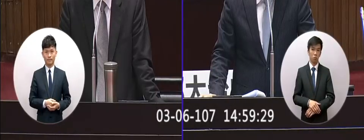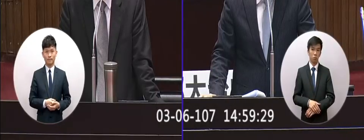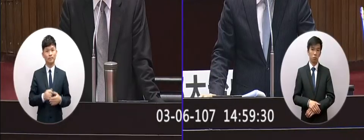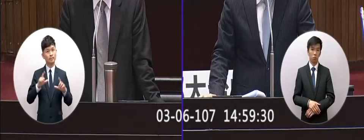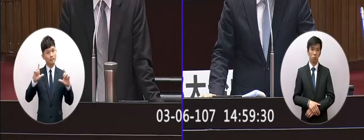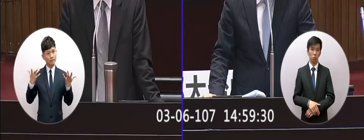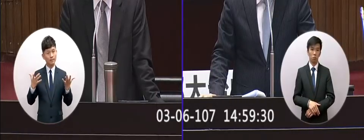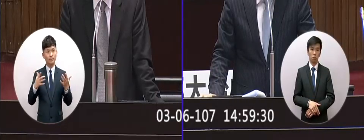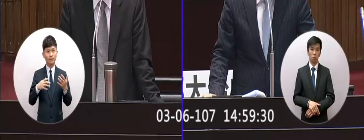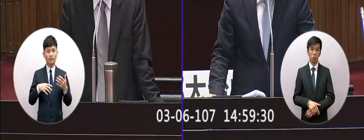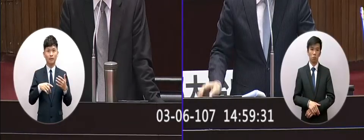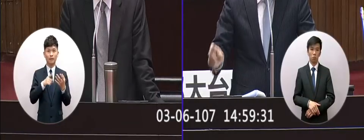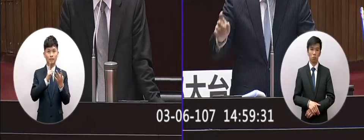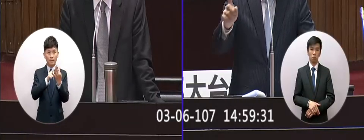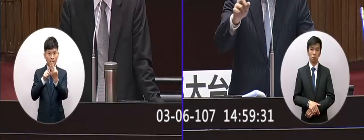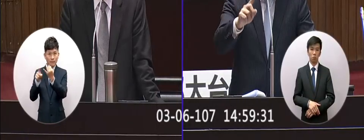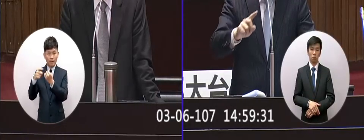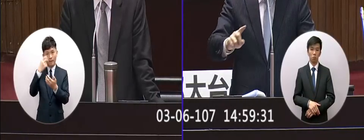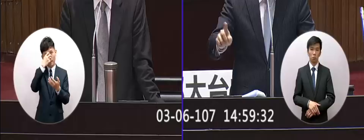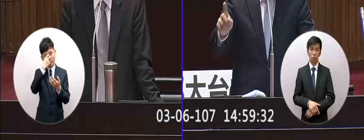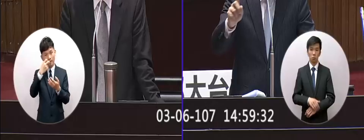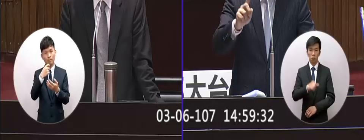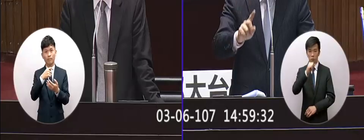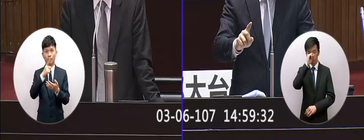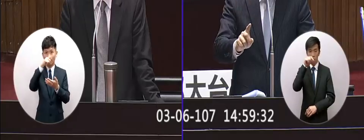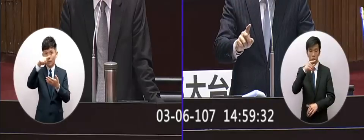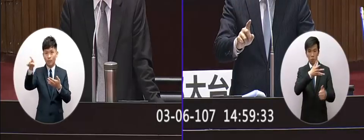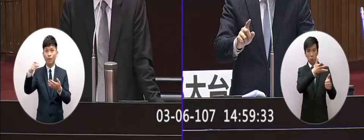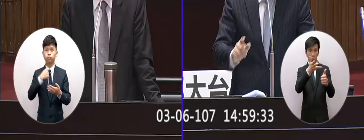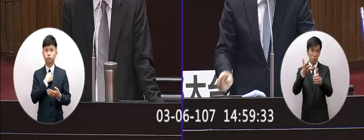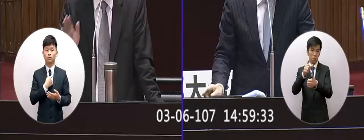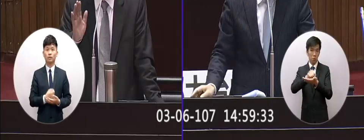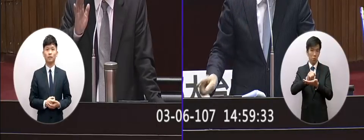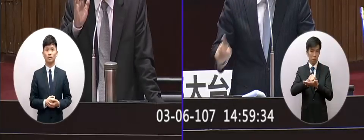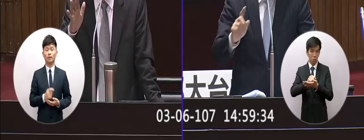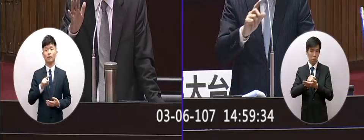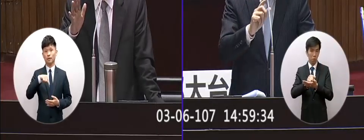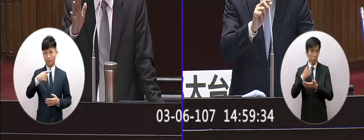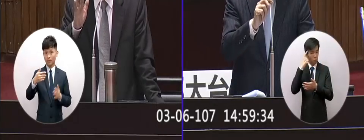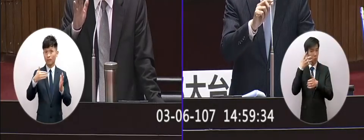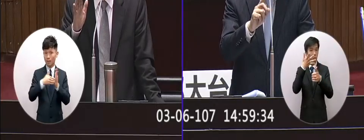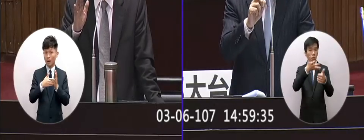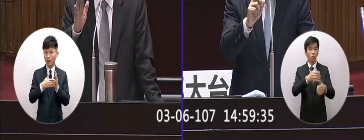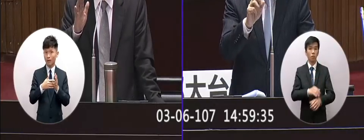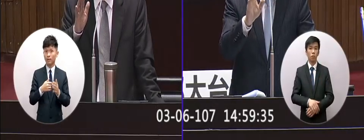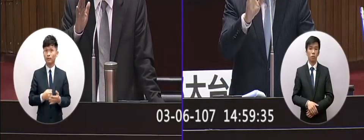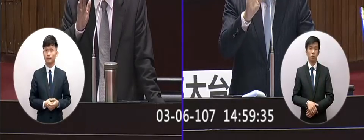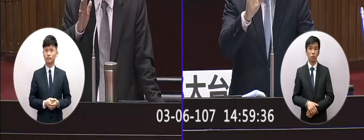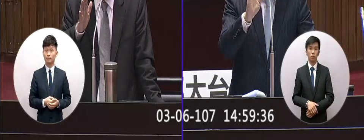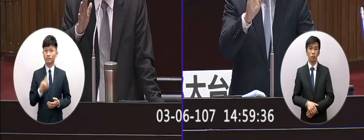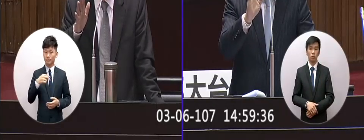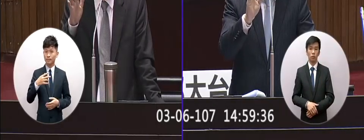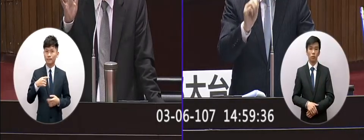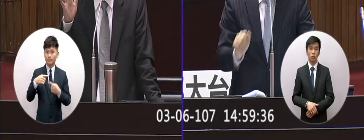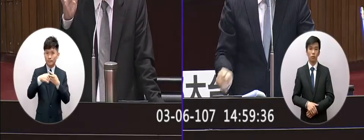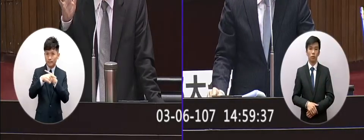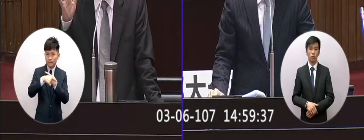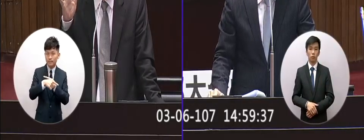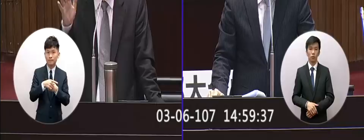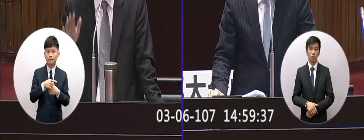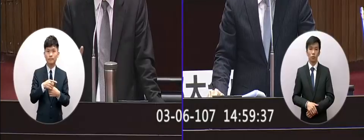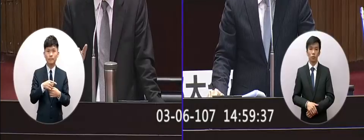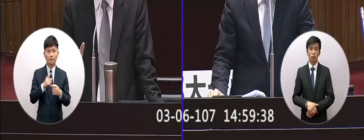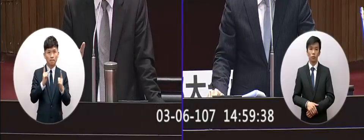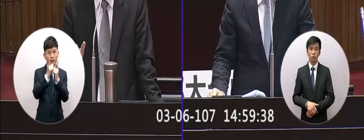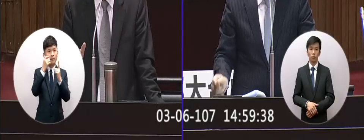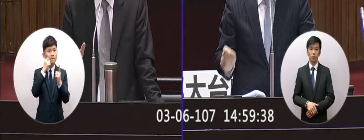少要做一下资源的盘点嘛。 好，你在做盘点的过程当中，我请教你们， 然后也去了解 你们有没有， 然后也了解说到底会